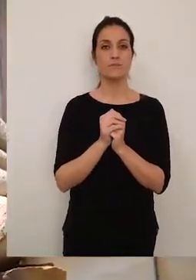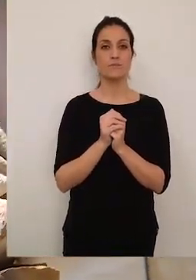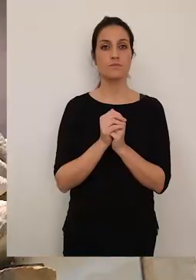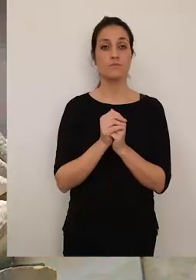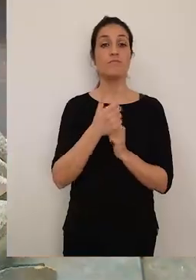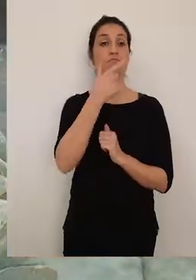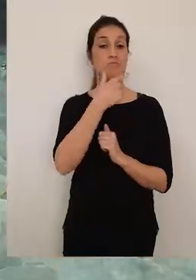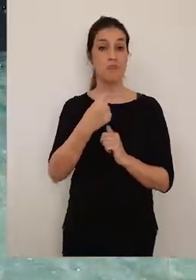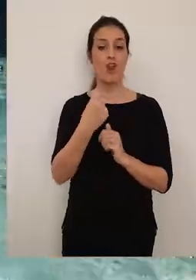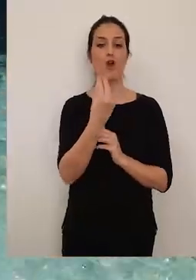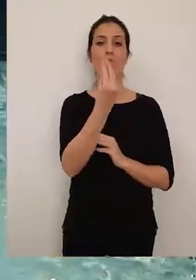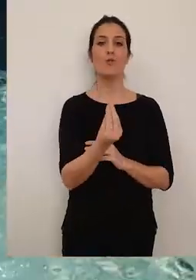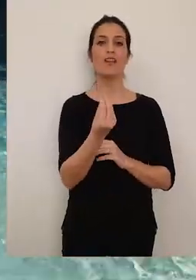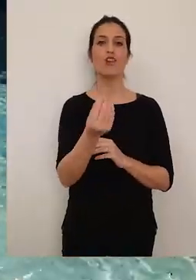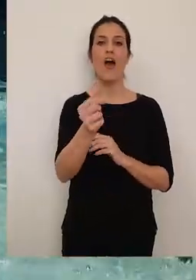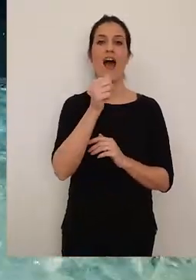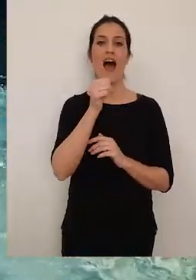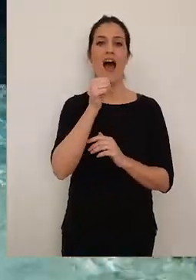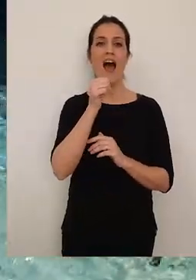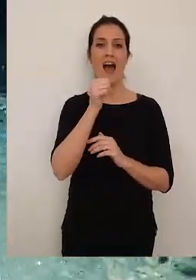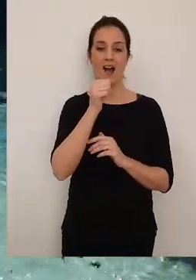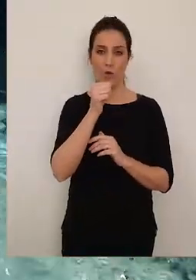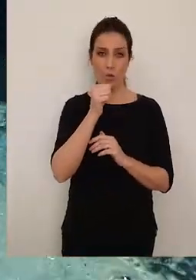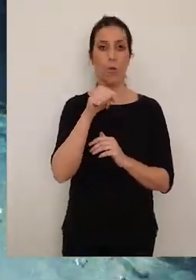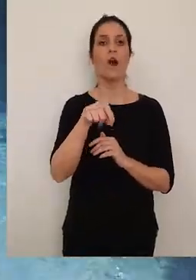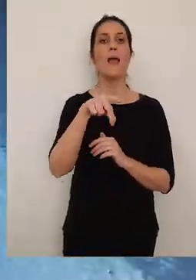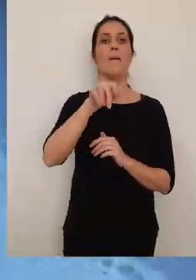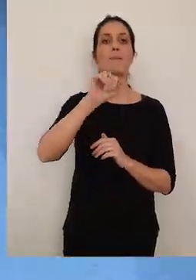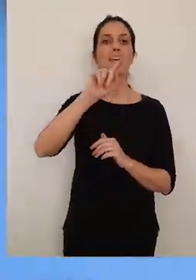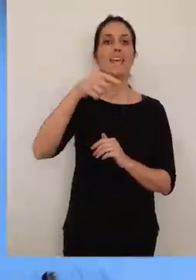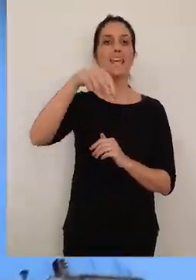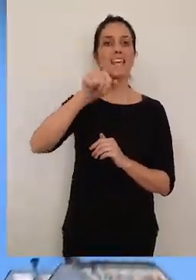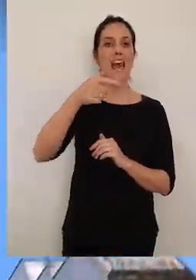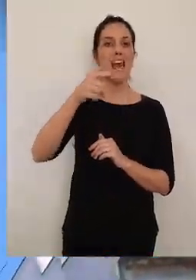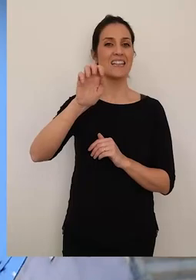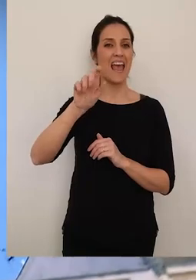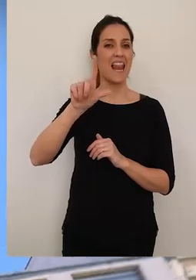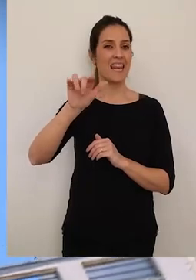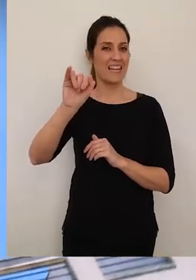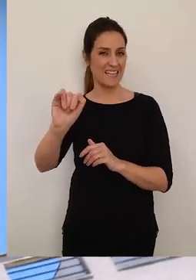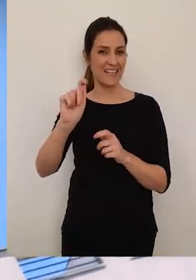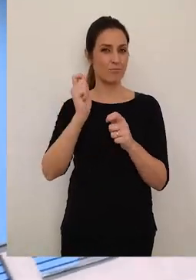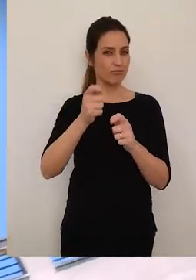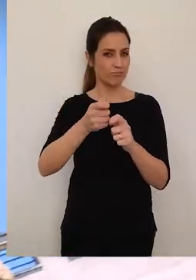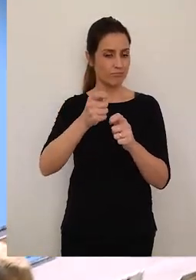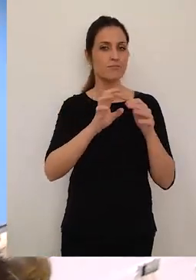Notevole è il Monumento dell'Acqua, scolpito da Ercole Pignatelli, sintesi delle espressioni decorative barocche.